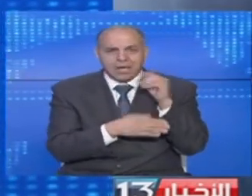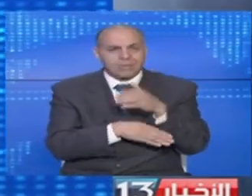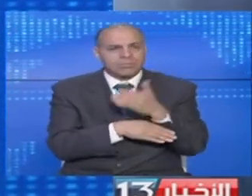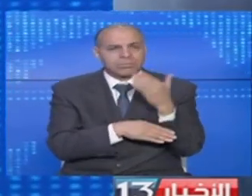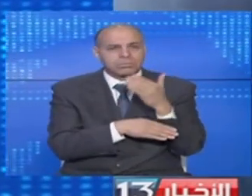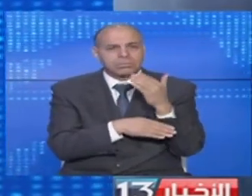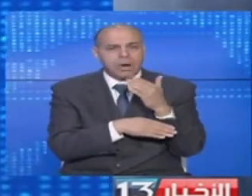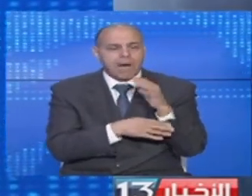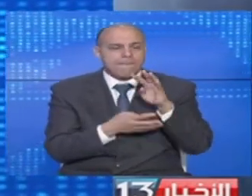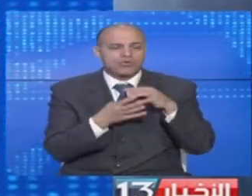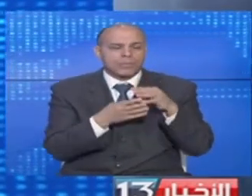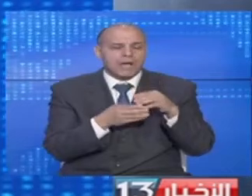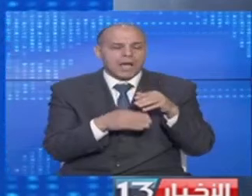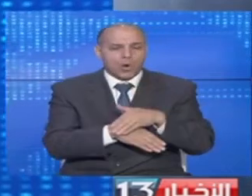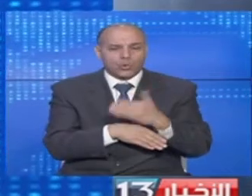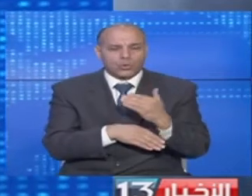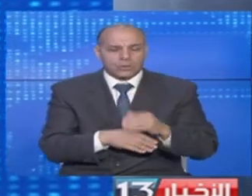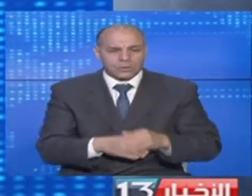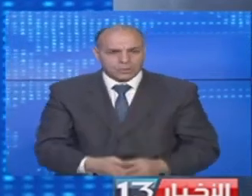معبر بوشبكة الحدودي.